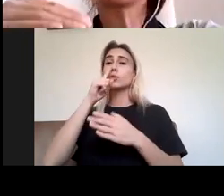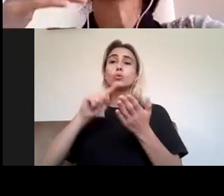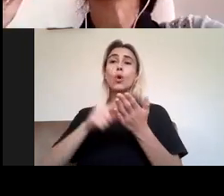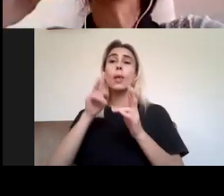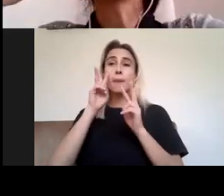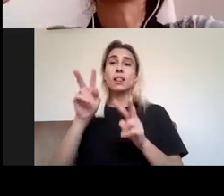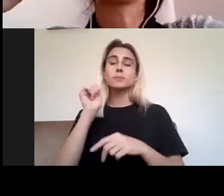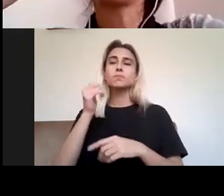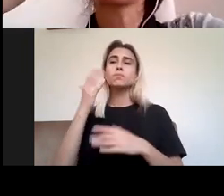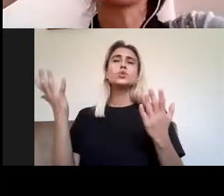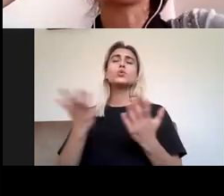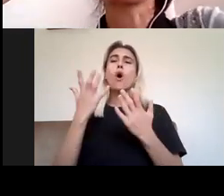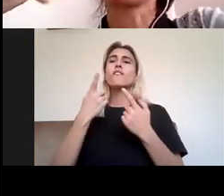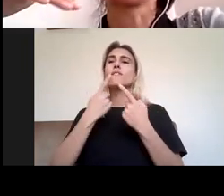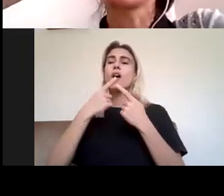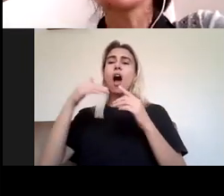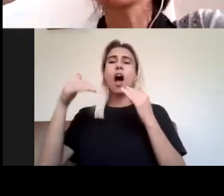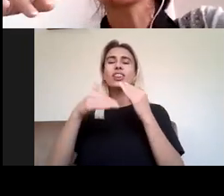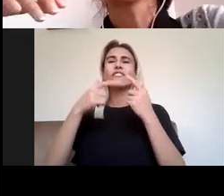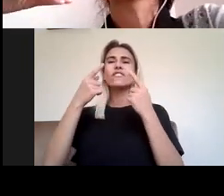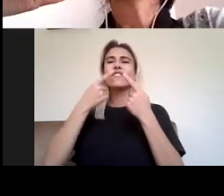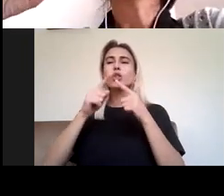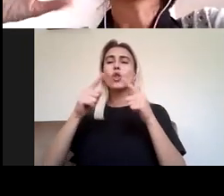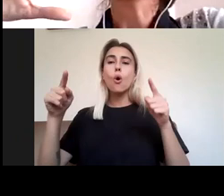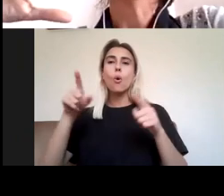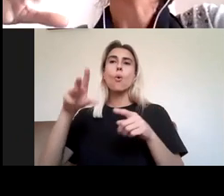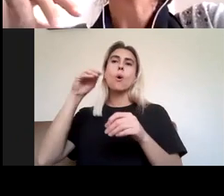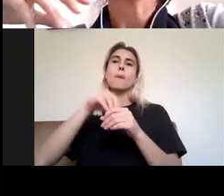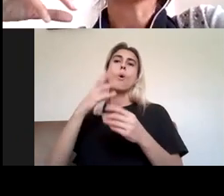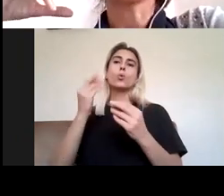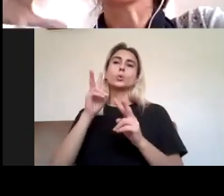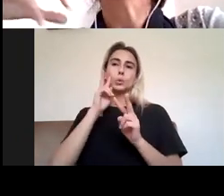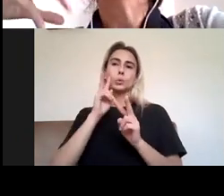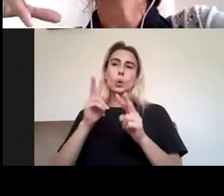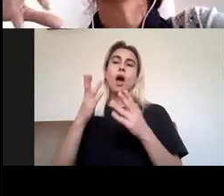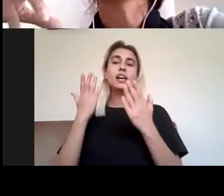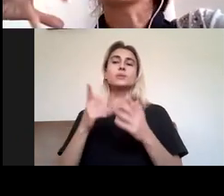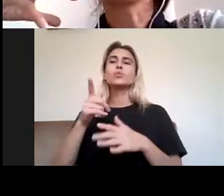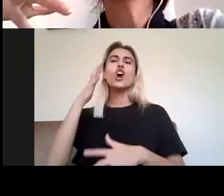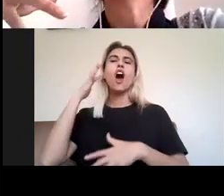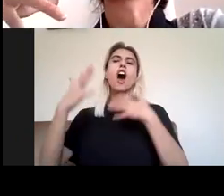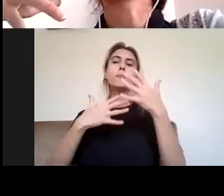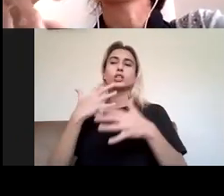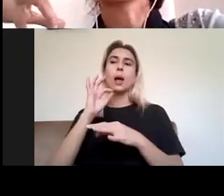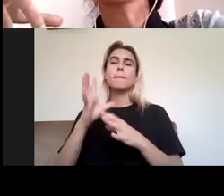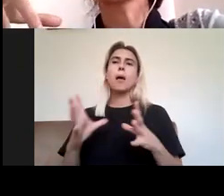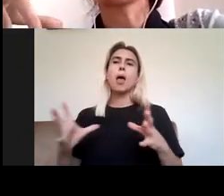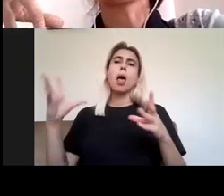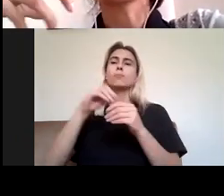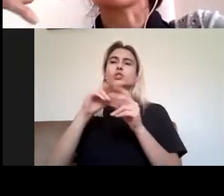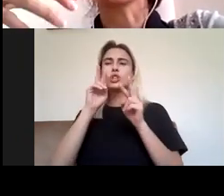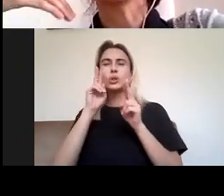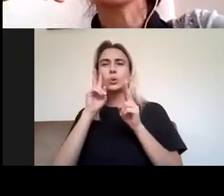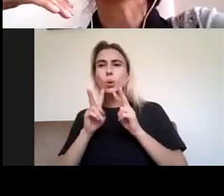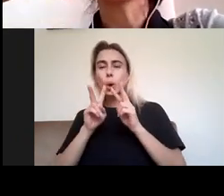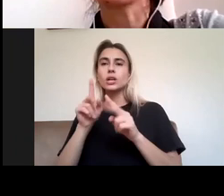da birçok alt faktörü de içinde barındırdığını görüyoruz. Zaten burada aslında karmaşık ve kompleks bir alan gibi görünse de